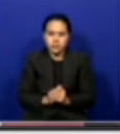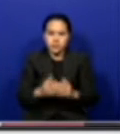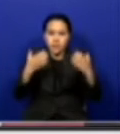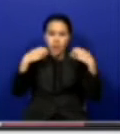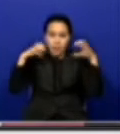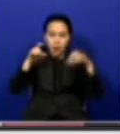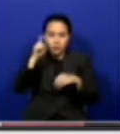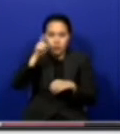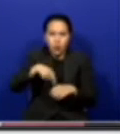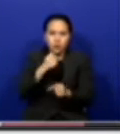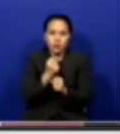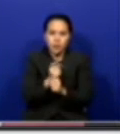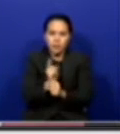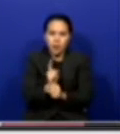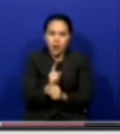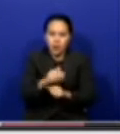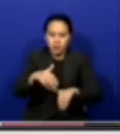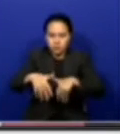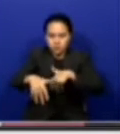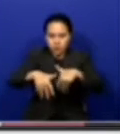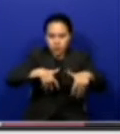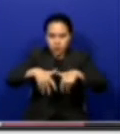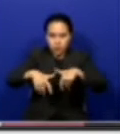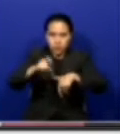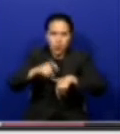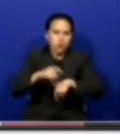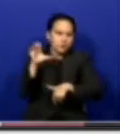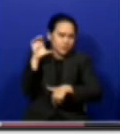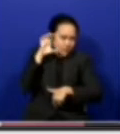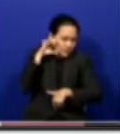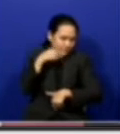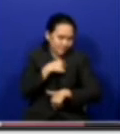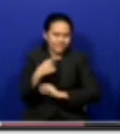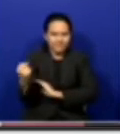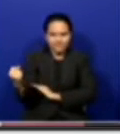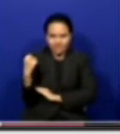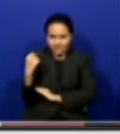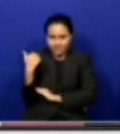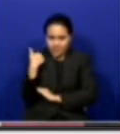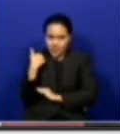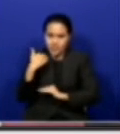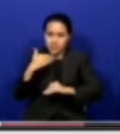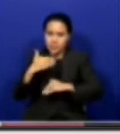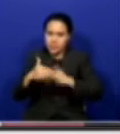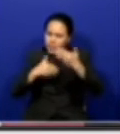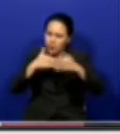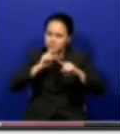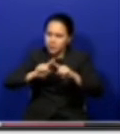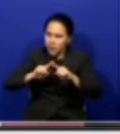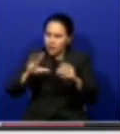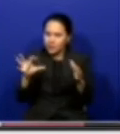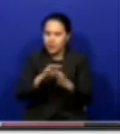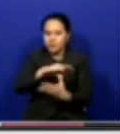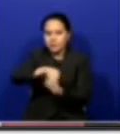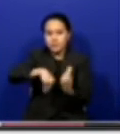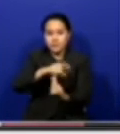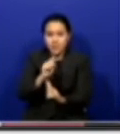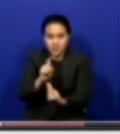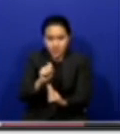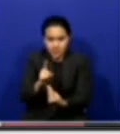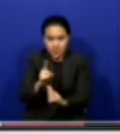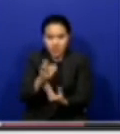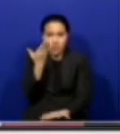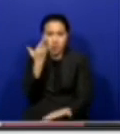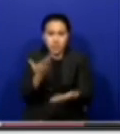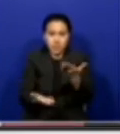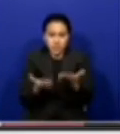ำคือทำให้พี่น้องประชาชนเกิดความเชื่อมั่นทำให้มีกิจกรรมทางเศรษฐกิจหรือที่เรียกว่า